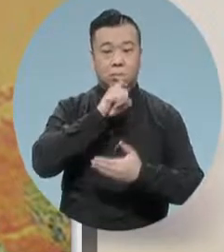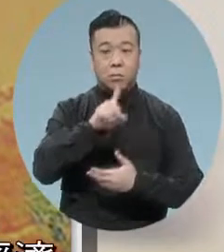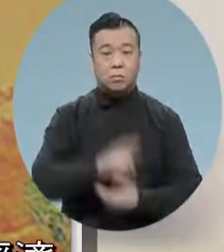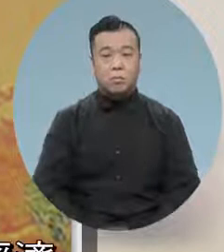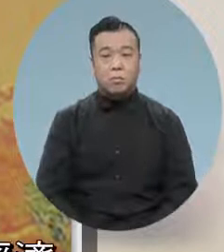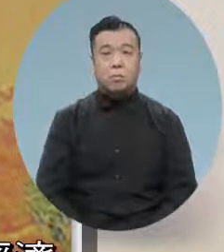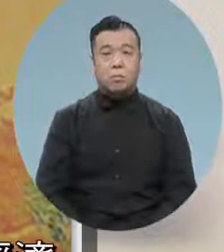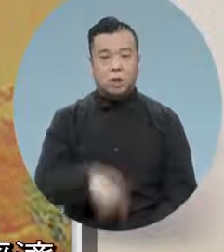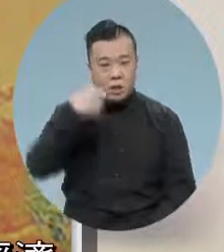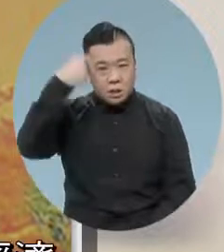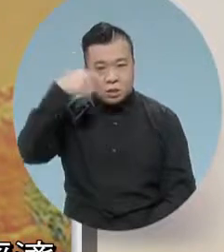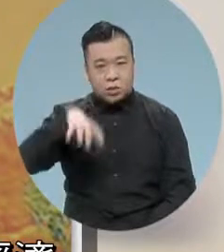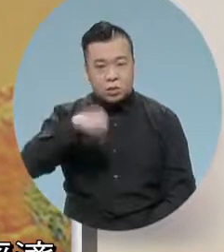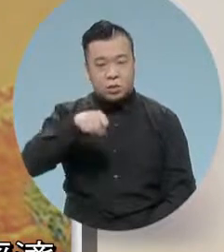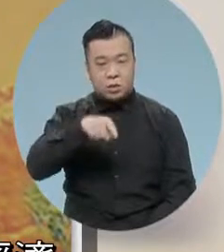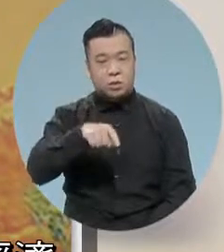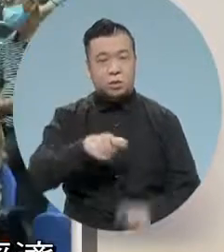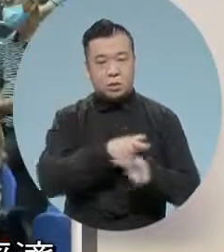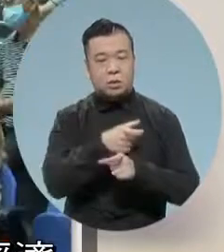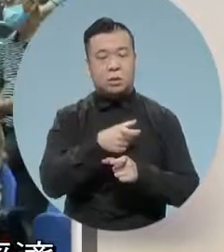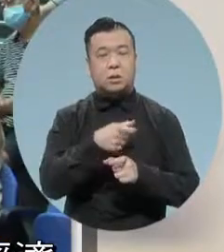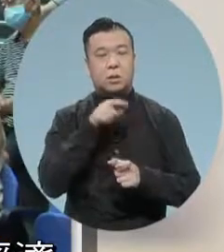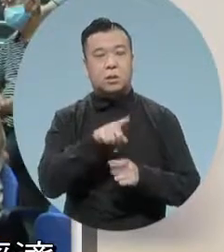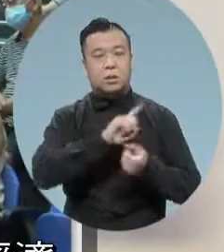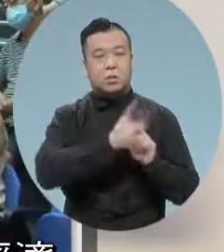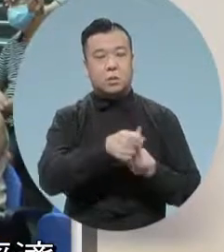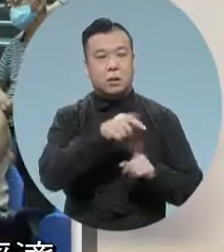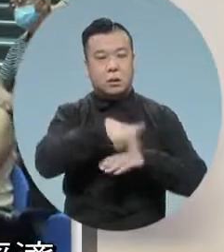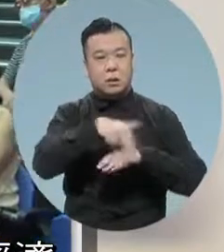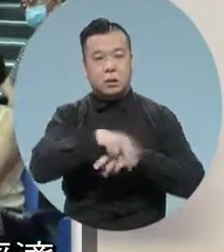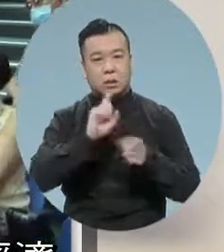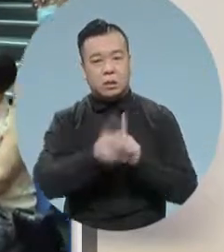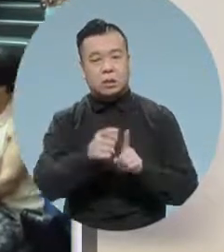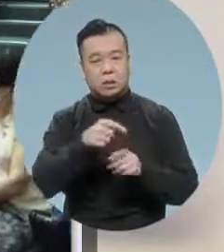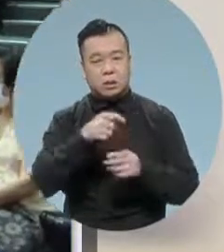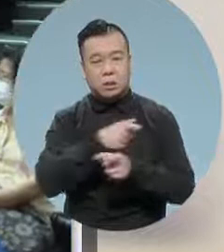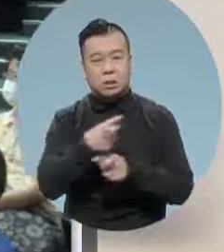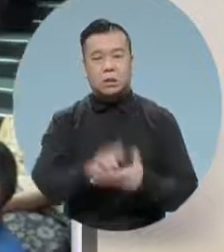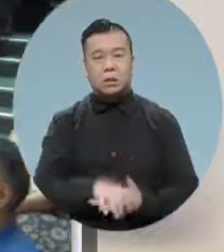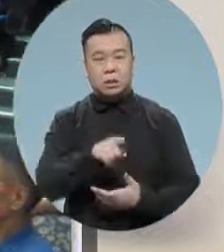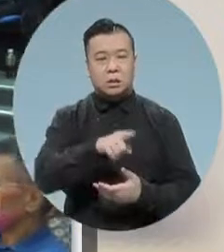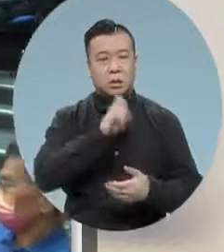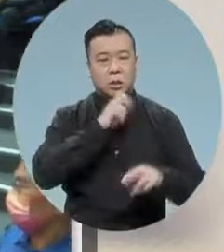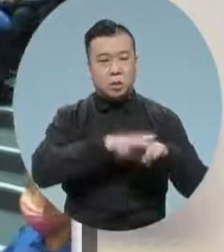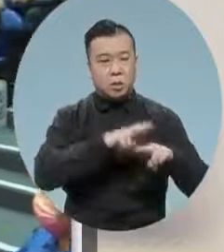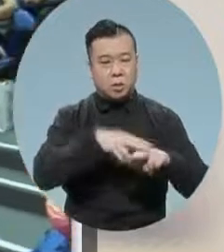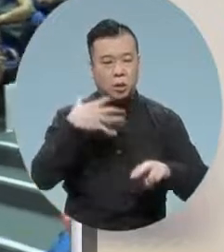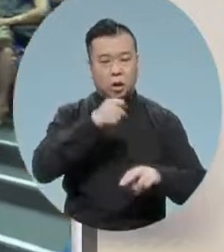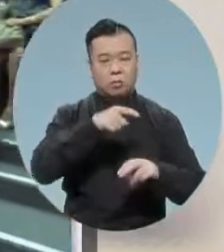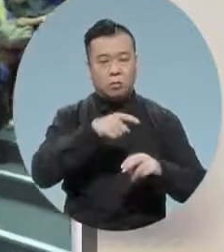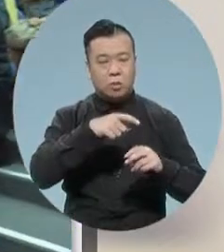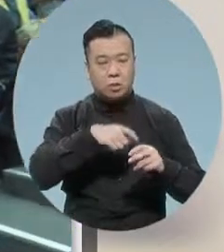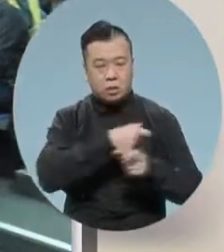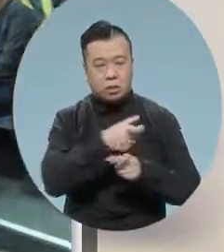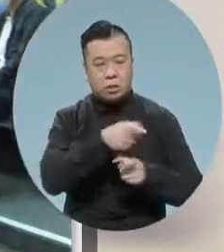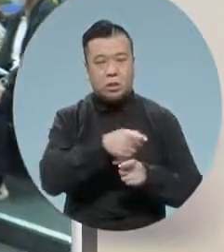用社會主義市場經濟就取代咗計劃經濟。 用国有经济这个讲法呢，和国